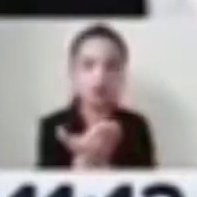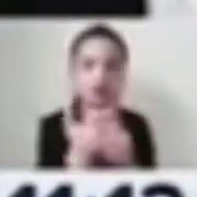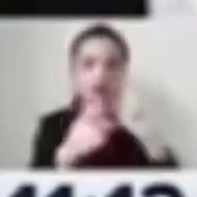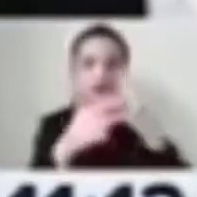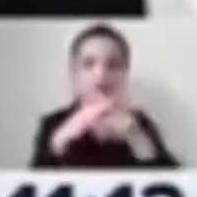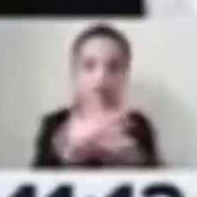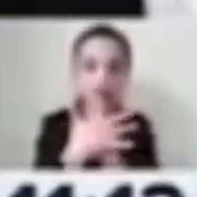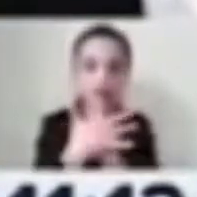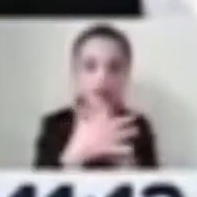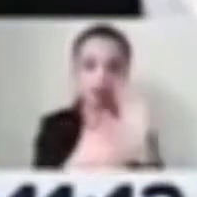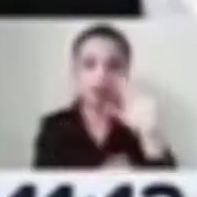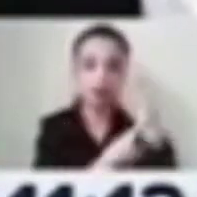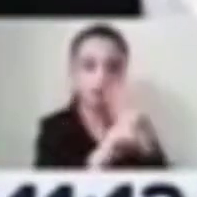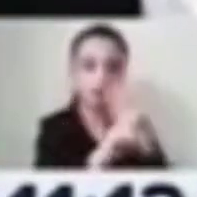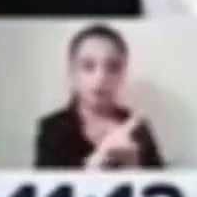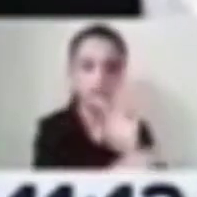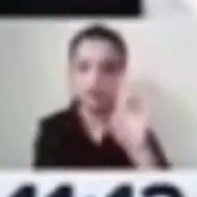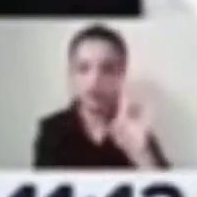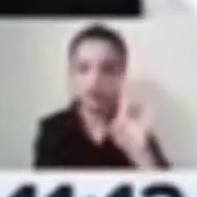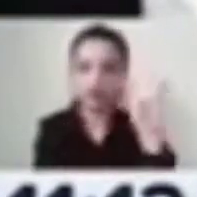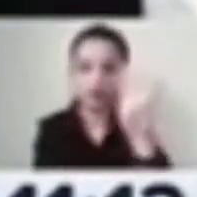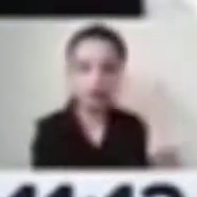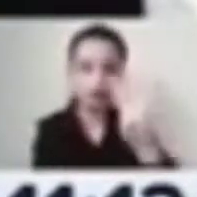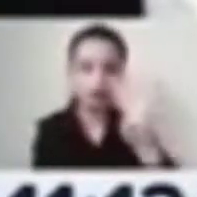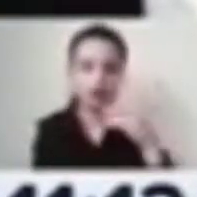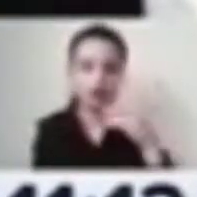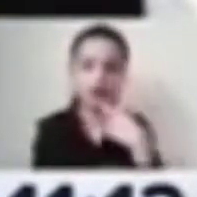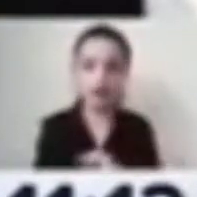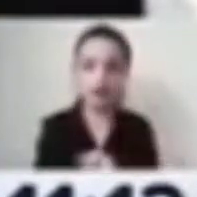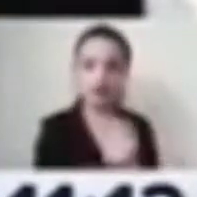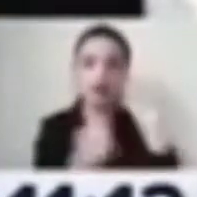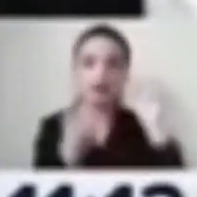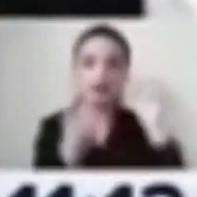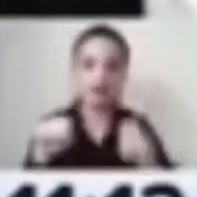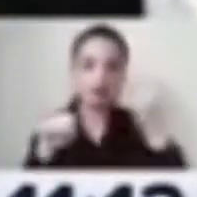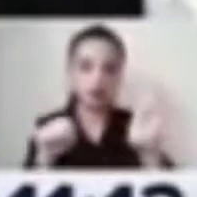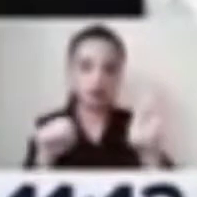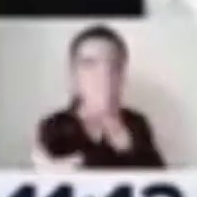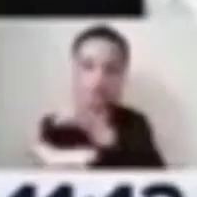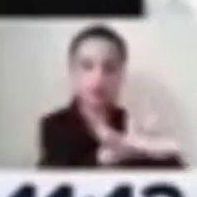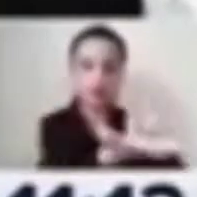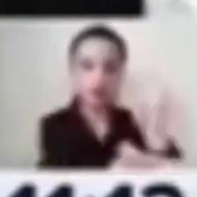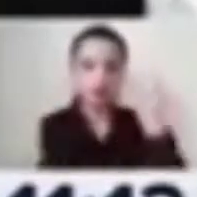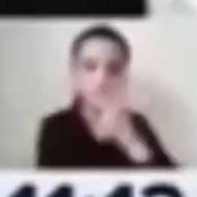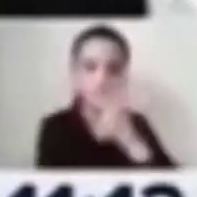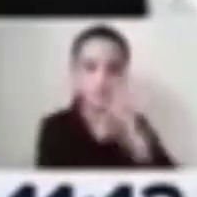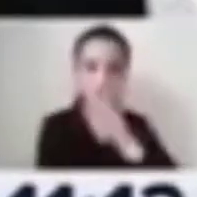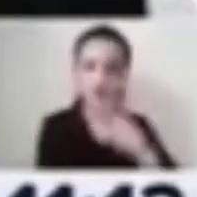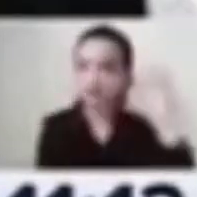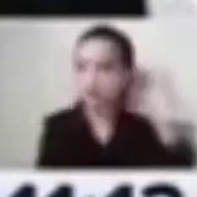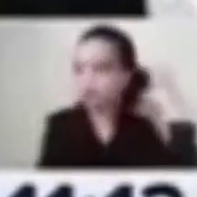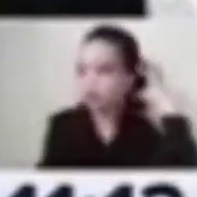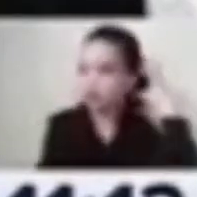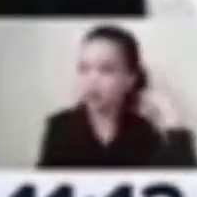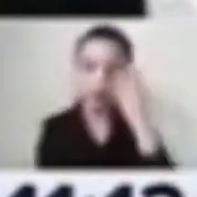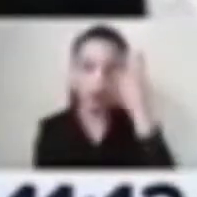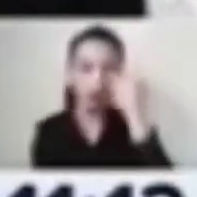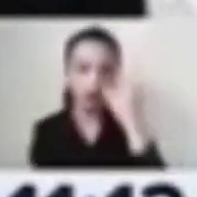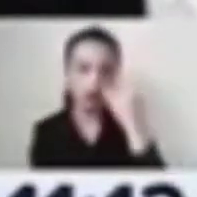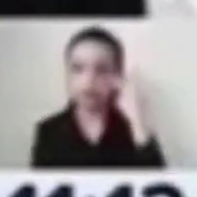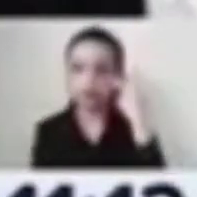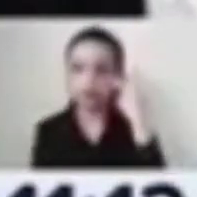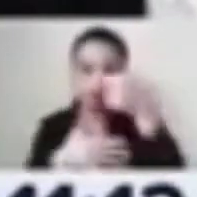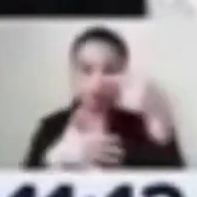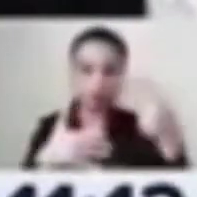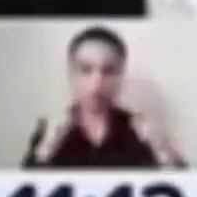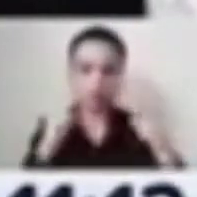Sir, 17 bayan sa Visayas at Mindanao, dito nyo raw po balak buksan ang operasyon ng